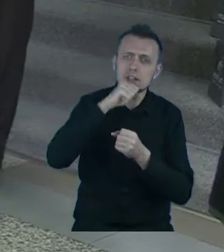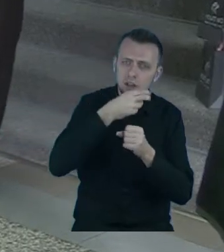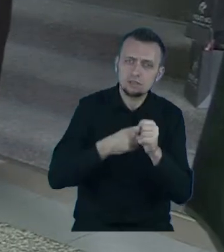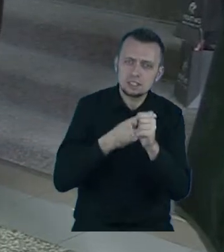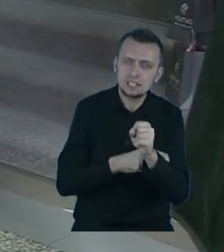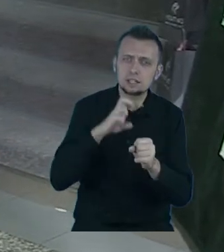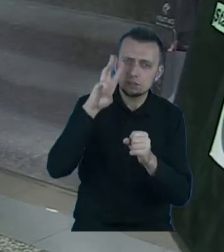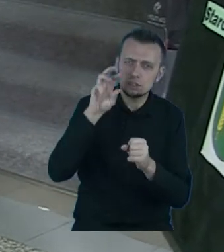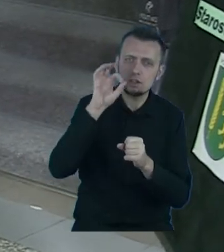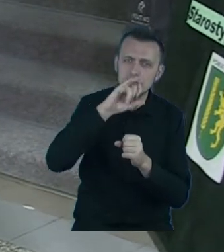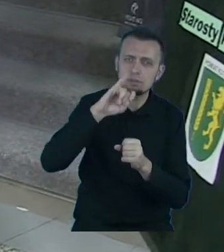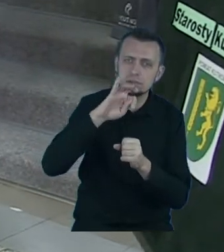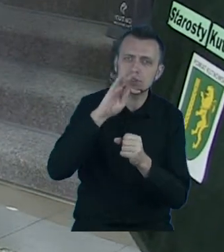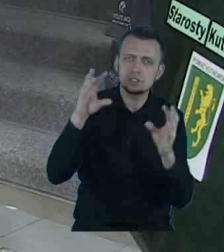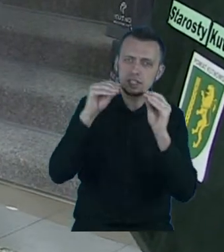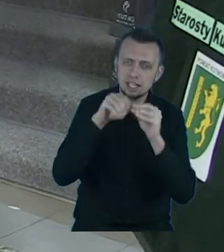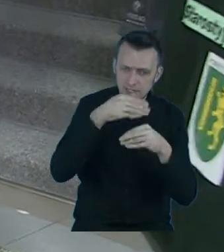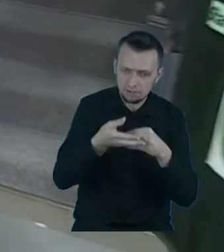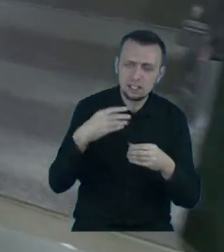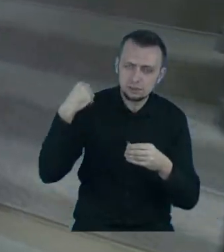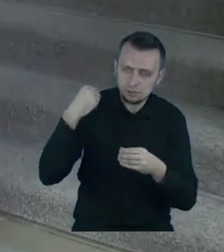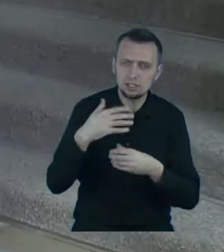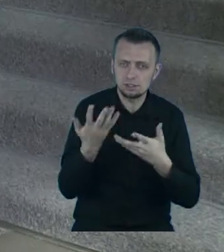Proszę bardzo, uwaga, trzymać, bo ciężkie.